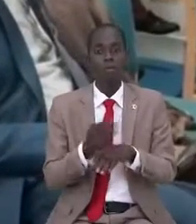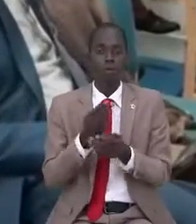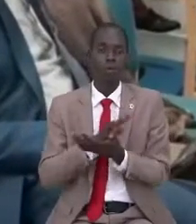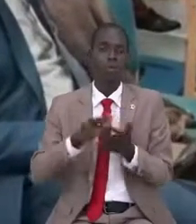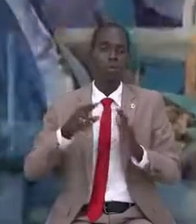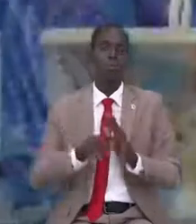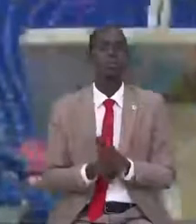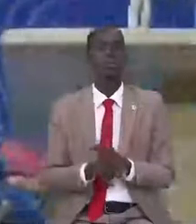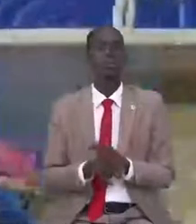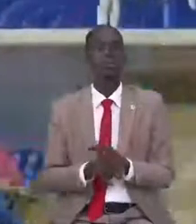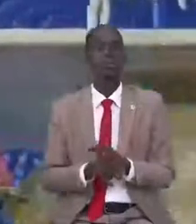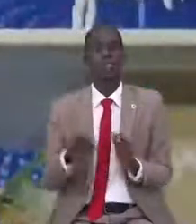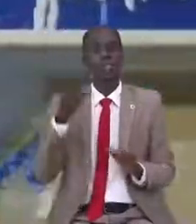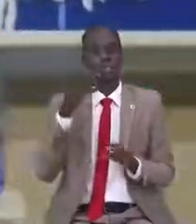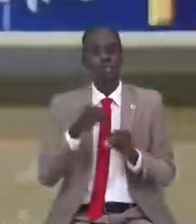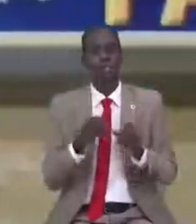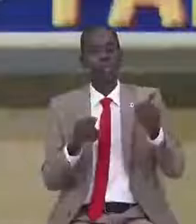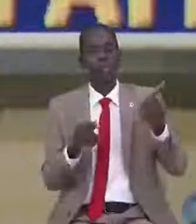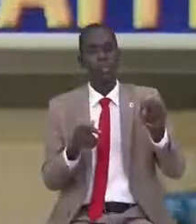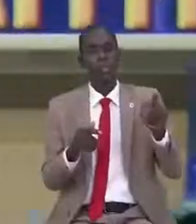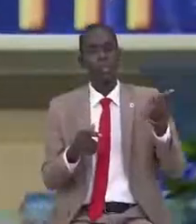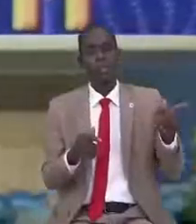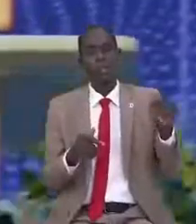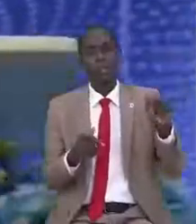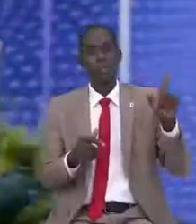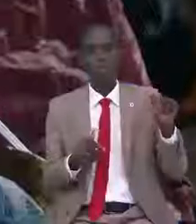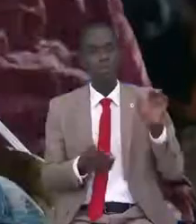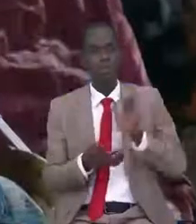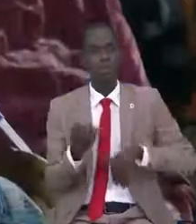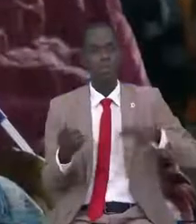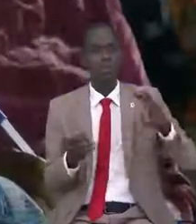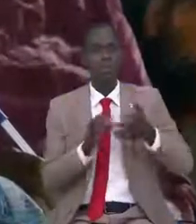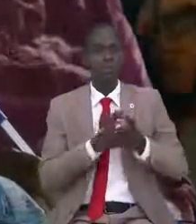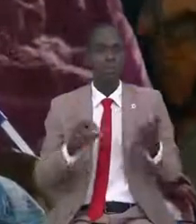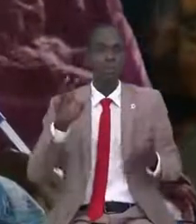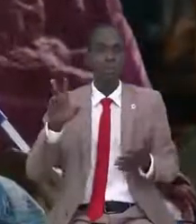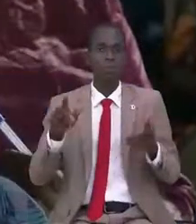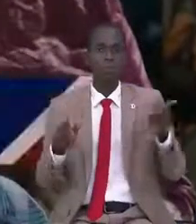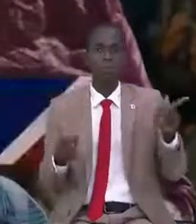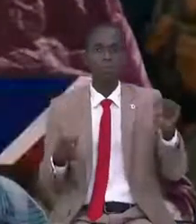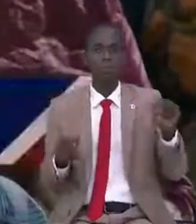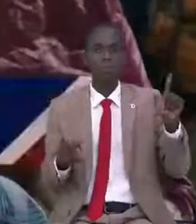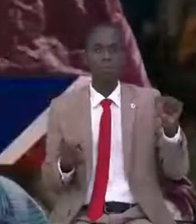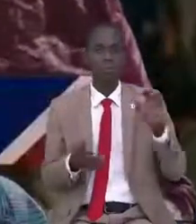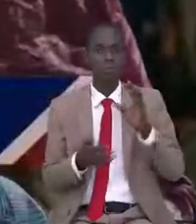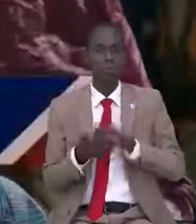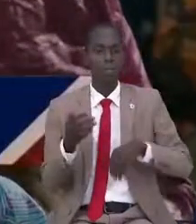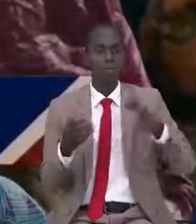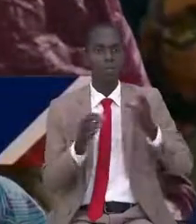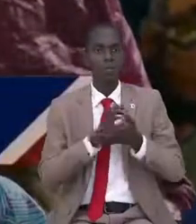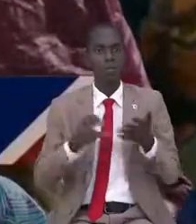la sainteté. Voyons Galates 6, verset 3. Si quelqu'un